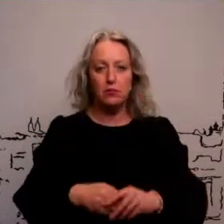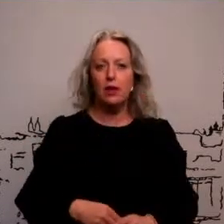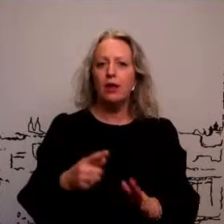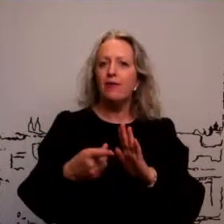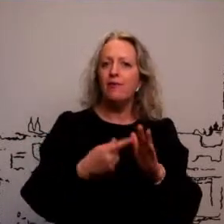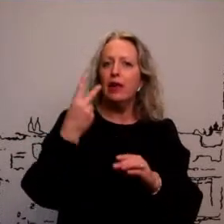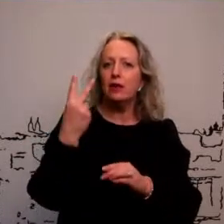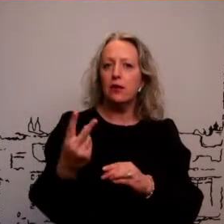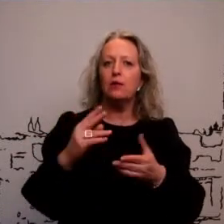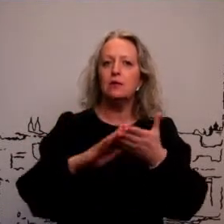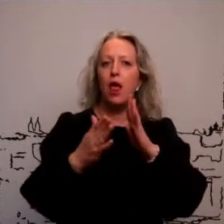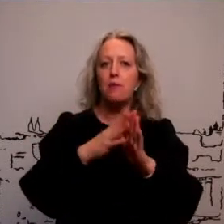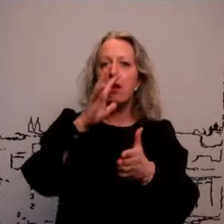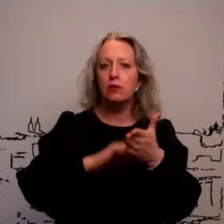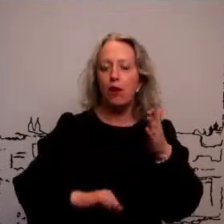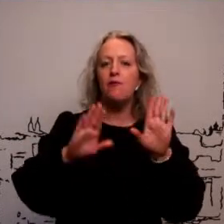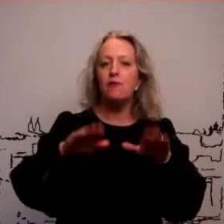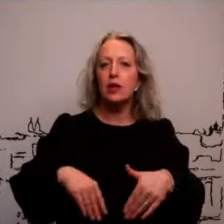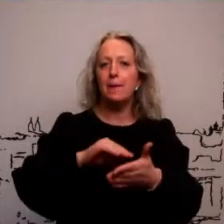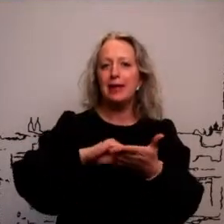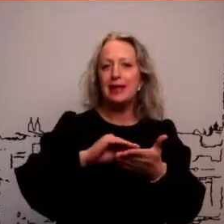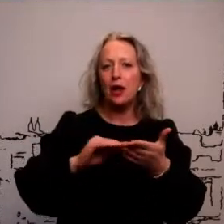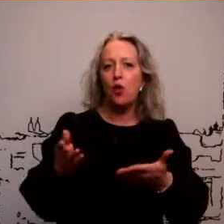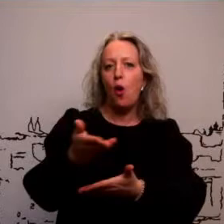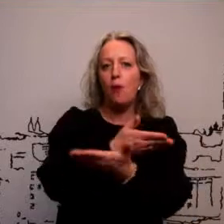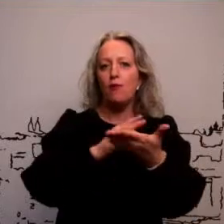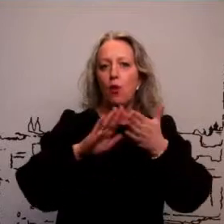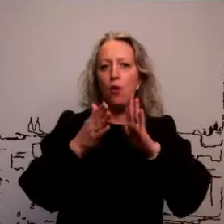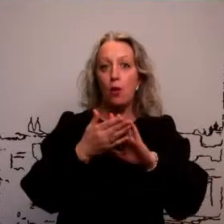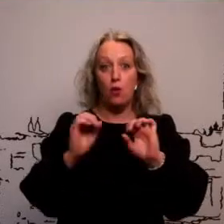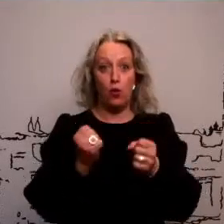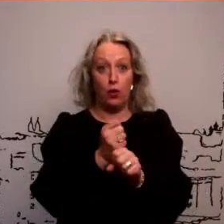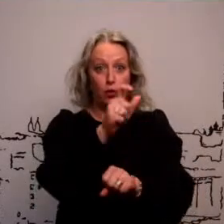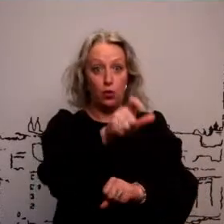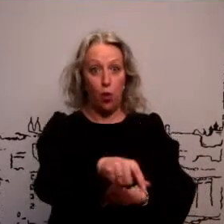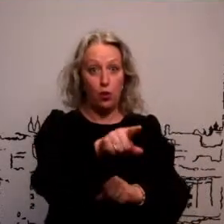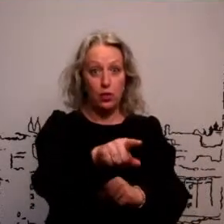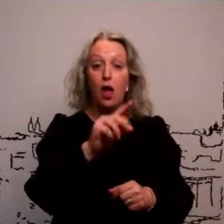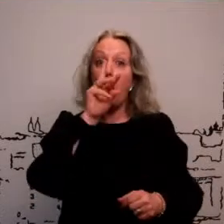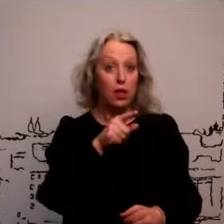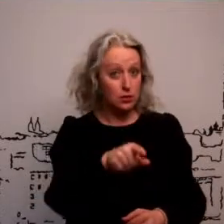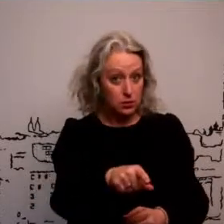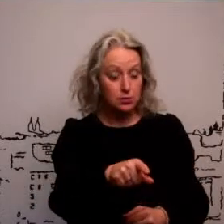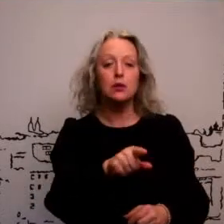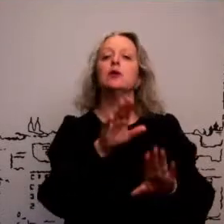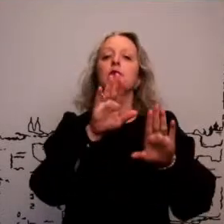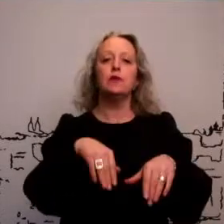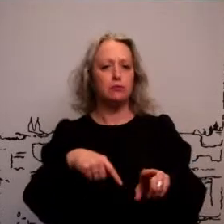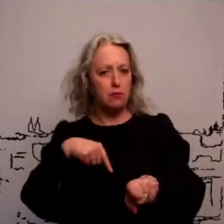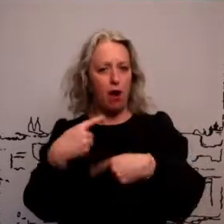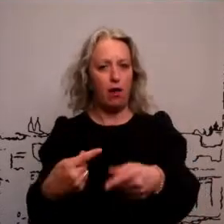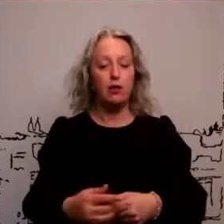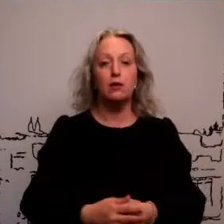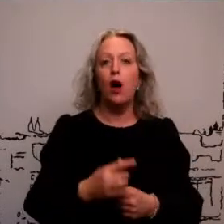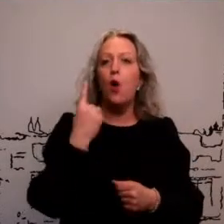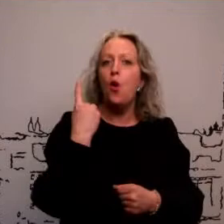leppetrahvi, milles võib kirjalikult kokku leppida ja mida sel juhul, kui töötaja tõesti nüüd nende vastu eksib, siis võib rakendada. Üks on